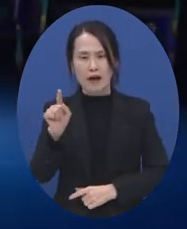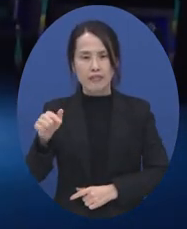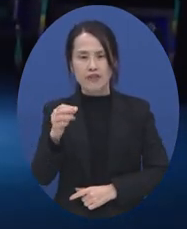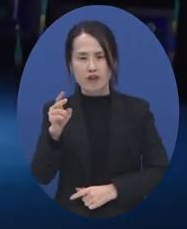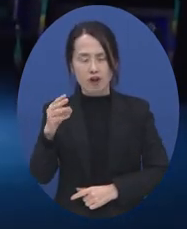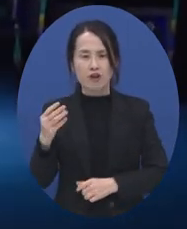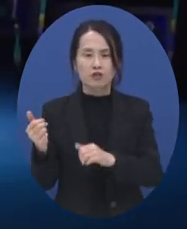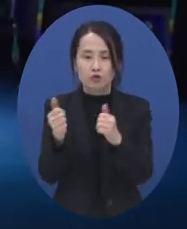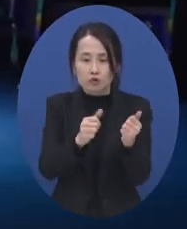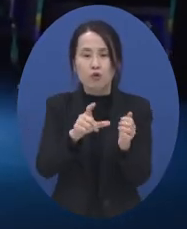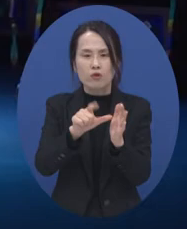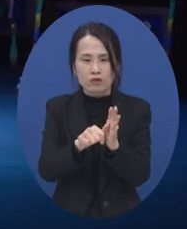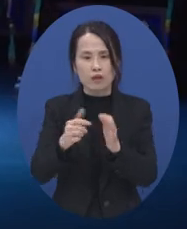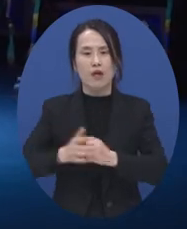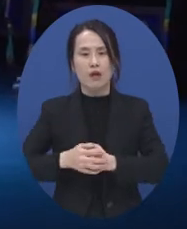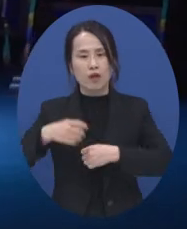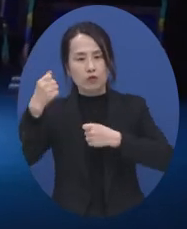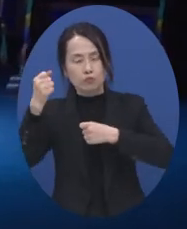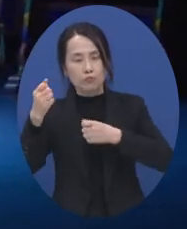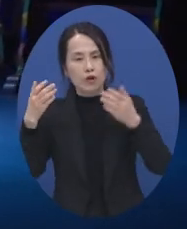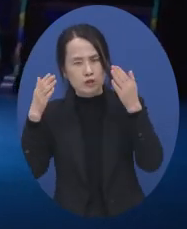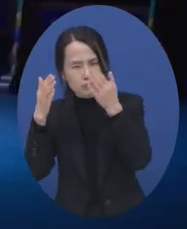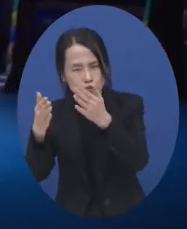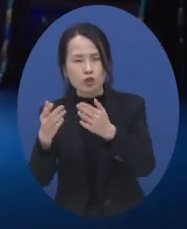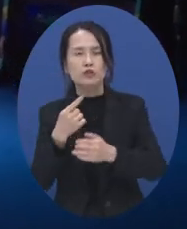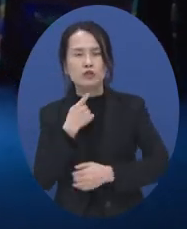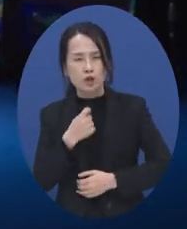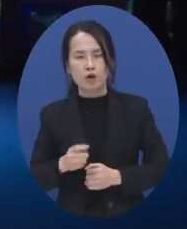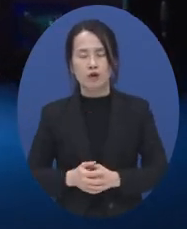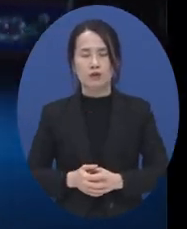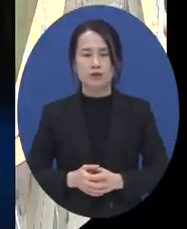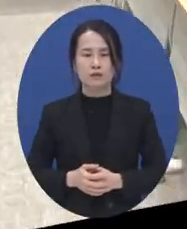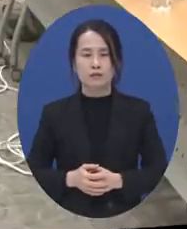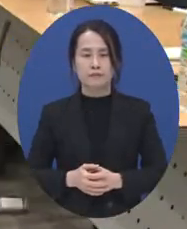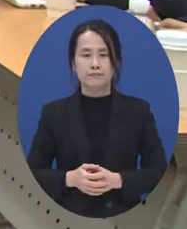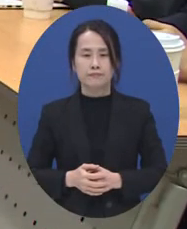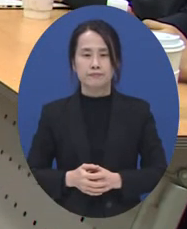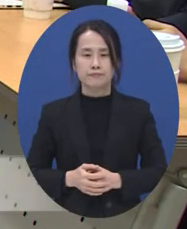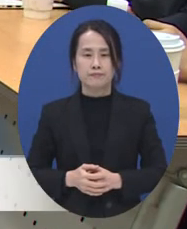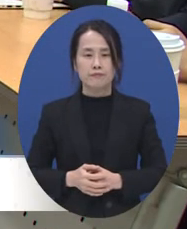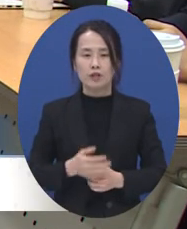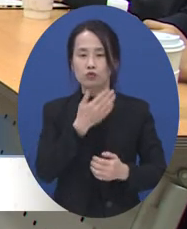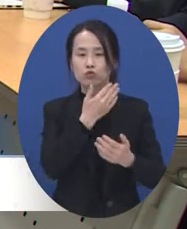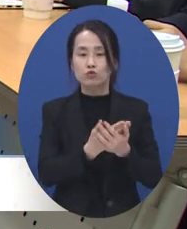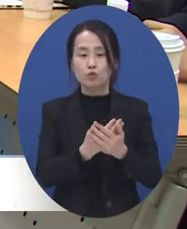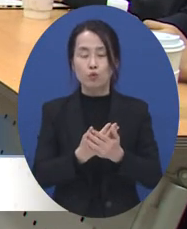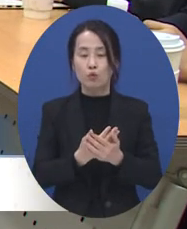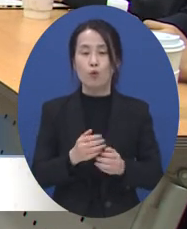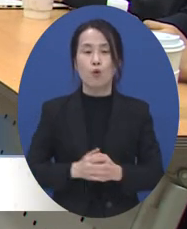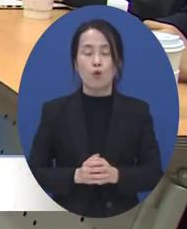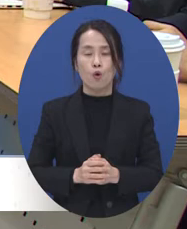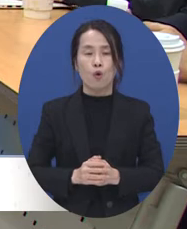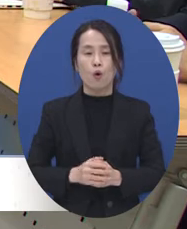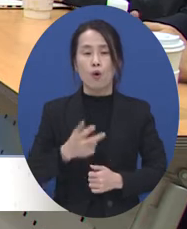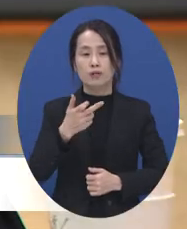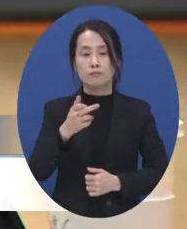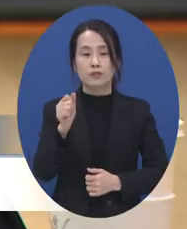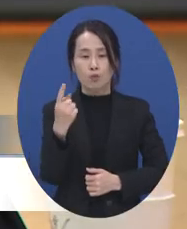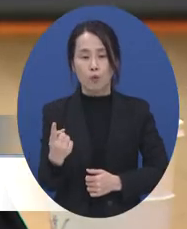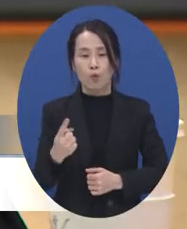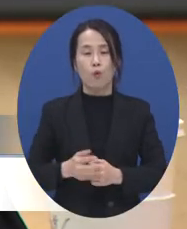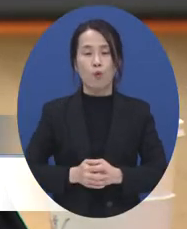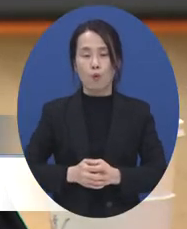앞에서는 한풀이 춤으로 주목받으며 시급 주해 상징이 되었습니다 중요 무형문화재 제 17호 승무 예능보유자